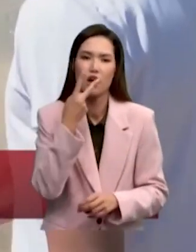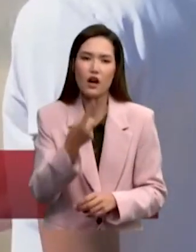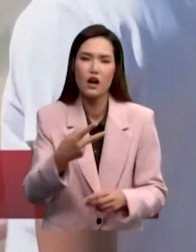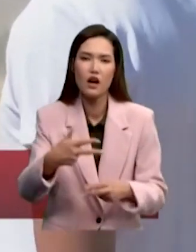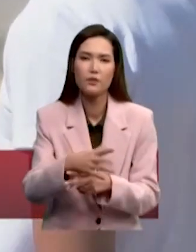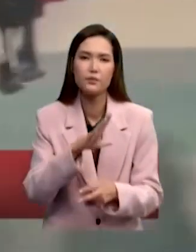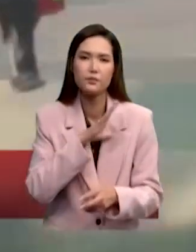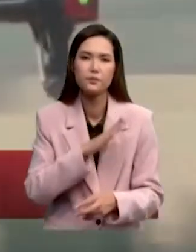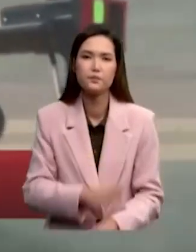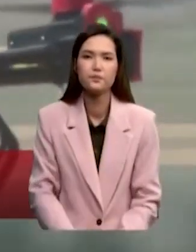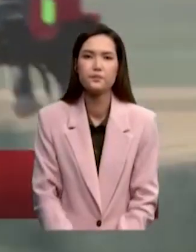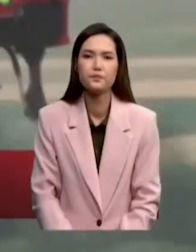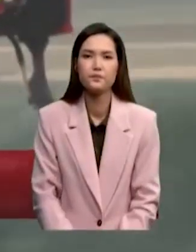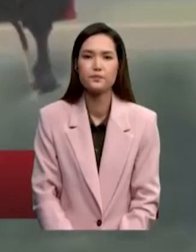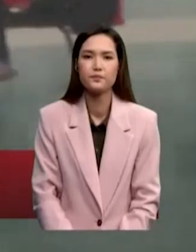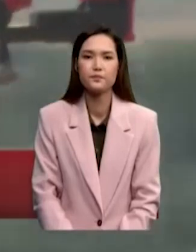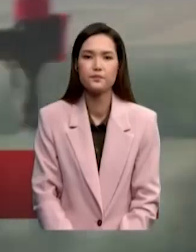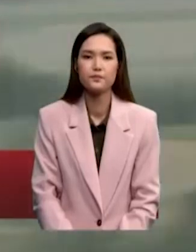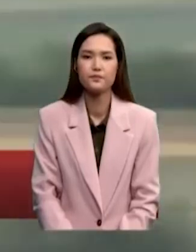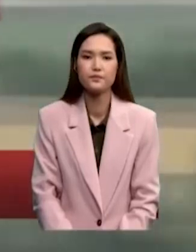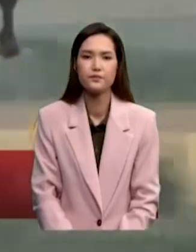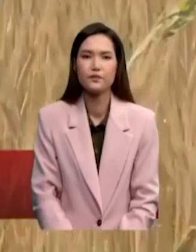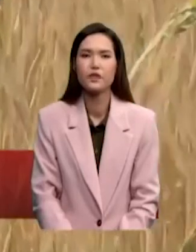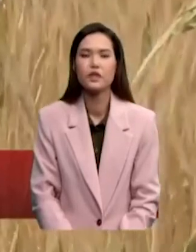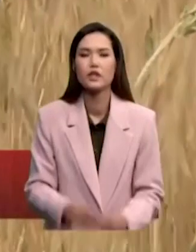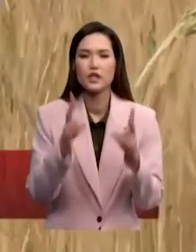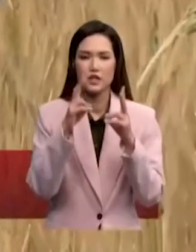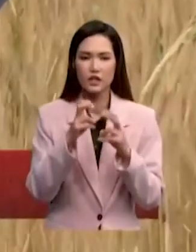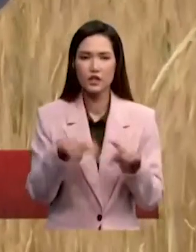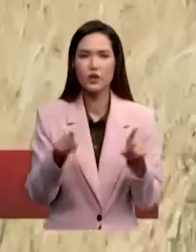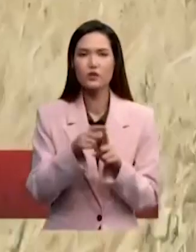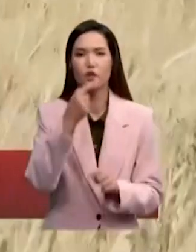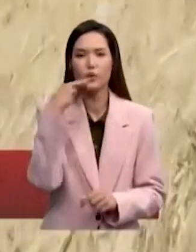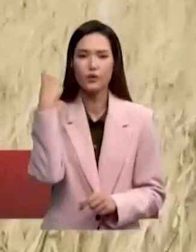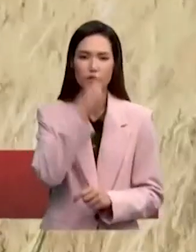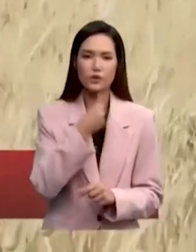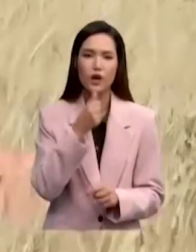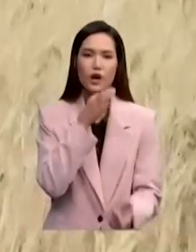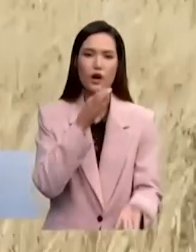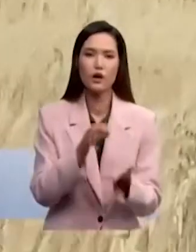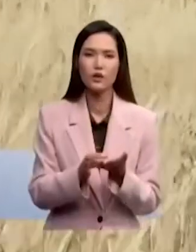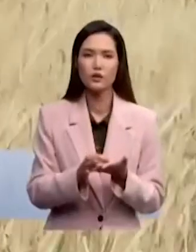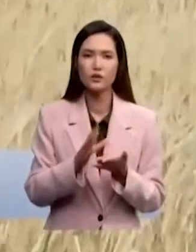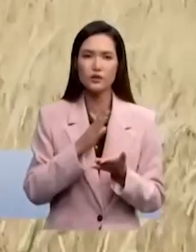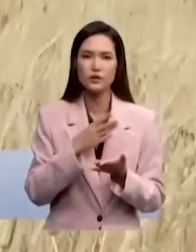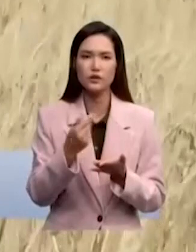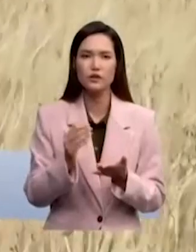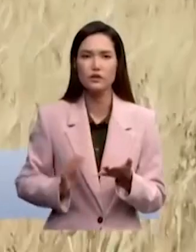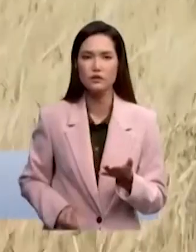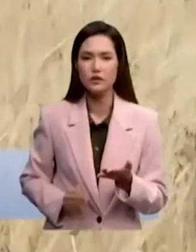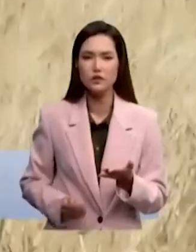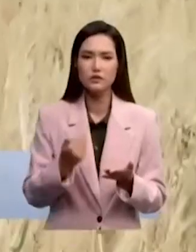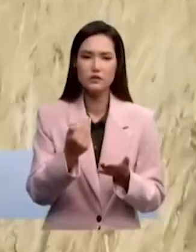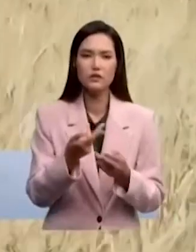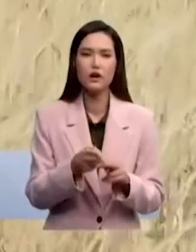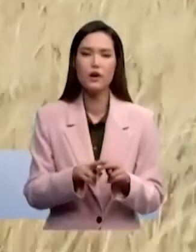меңгерген. Бұл сет жоқ жерде де істей береді, спутинг арқылы істей береді. Әр телефонға да бұл қосыла береді өз.